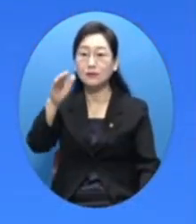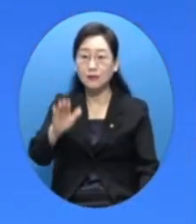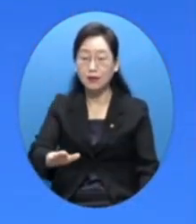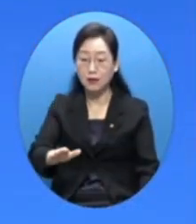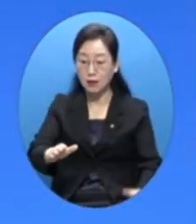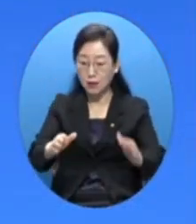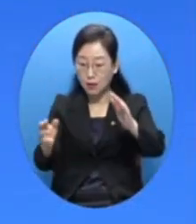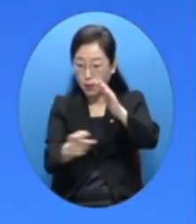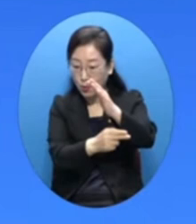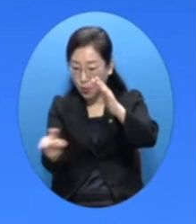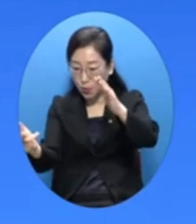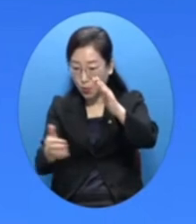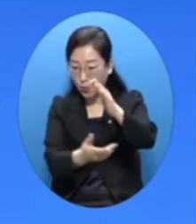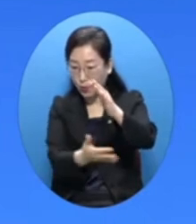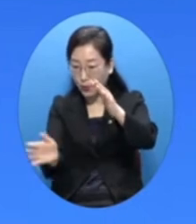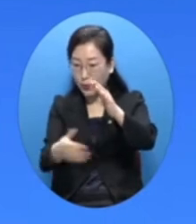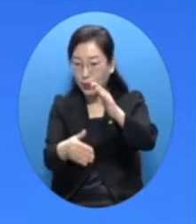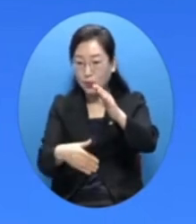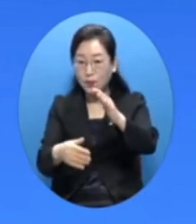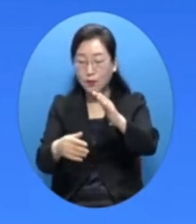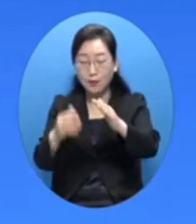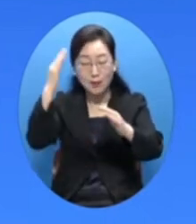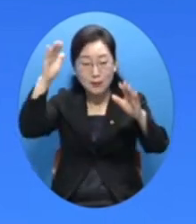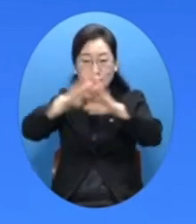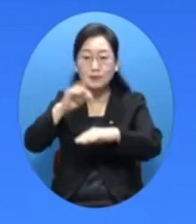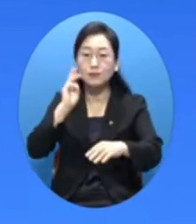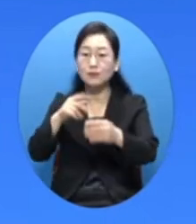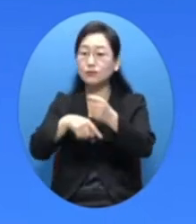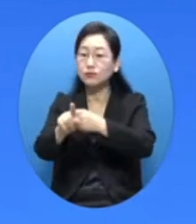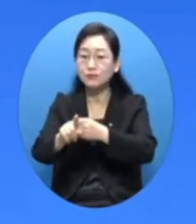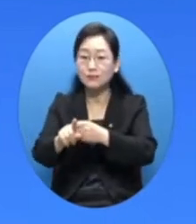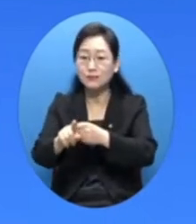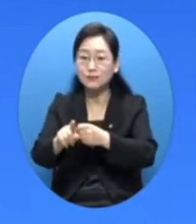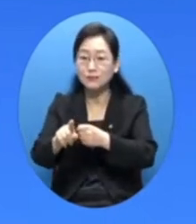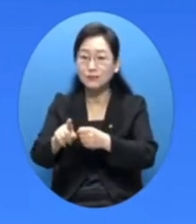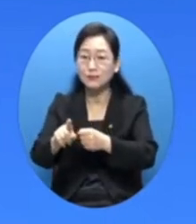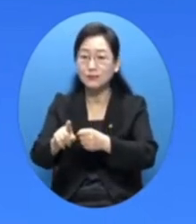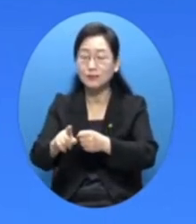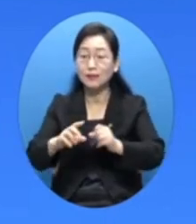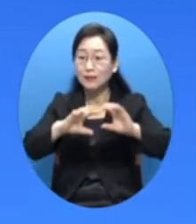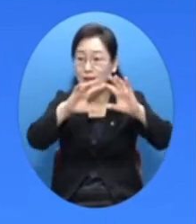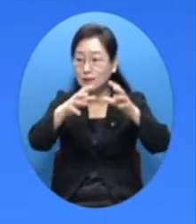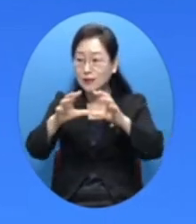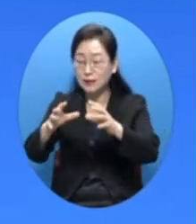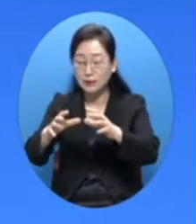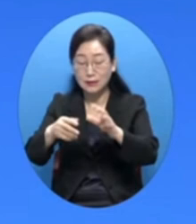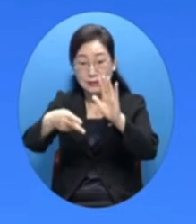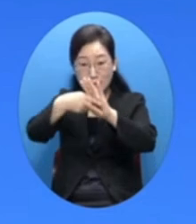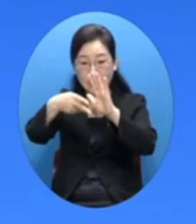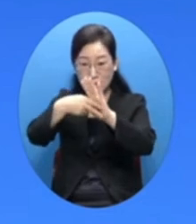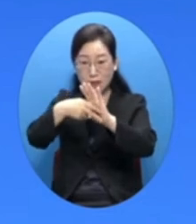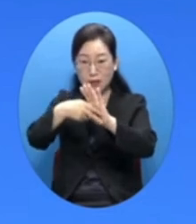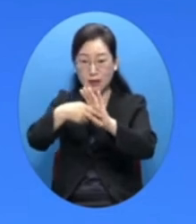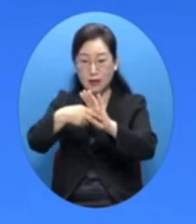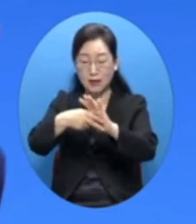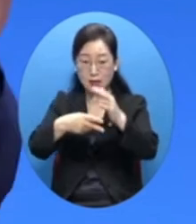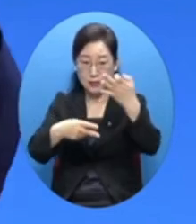공하고 혼돈하며 흑암이 깊음이 있게 되었습니까? 이사야서 14장을 보면 그 설명이